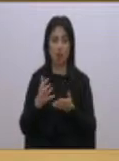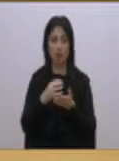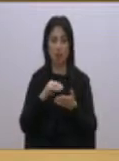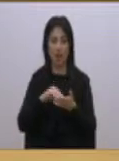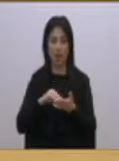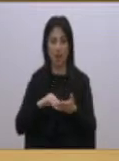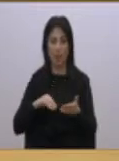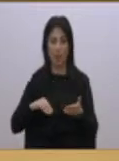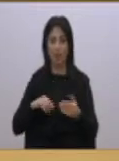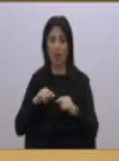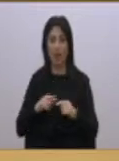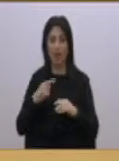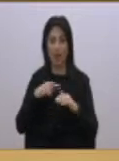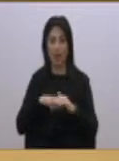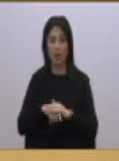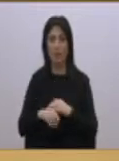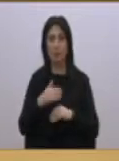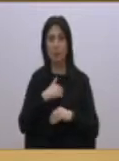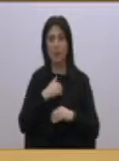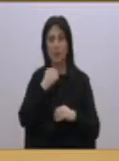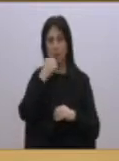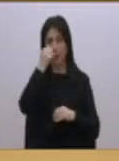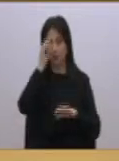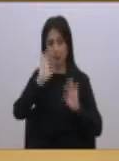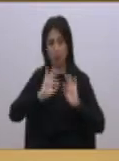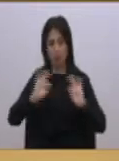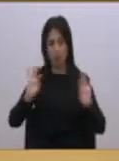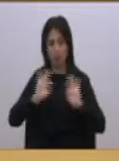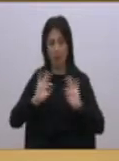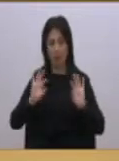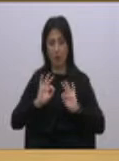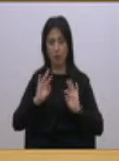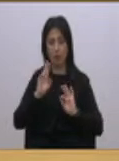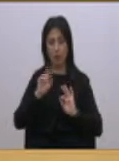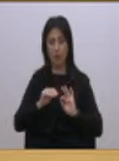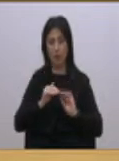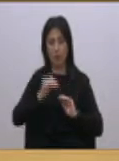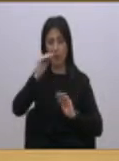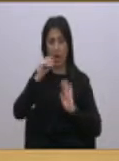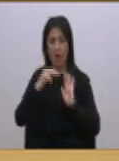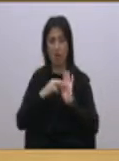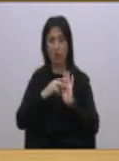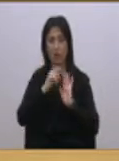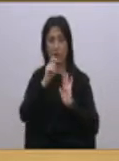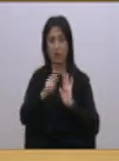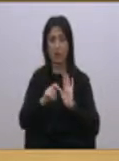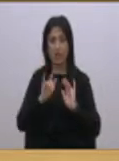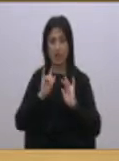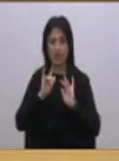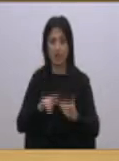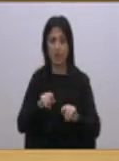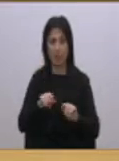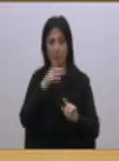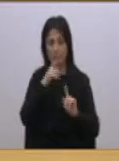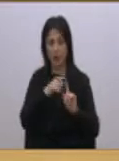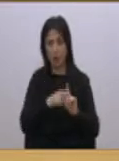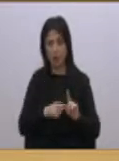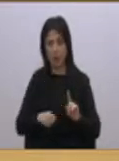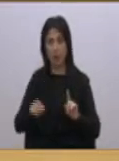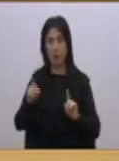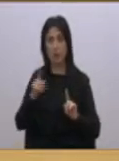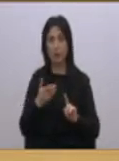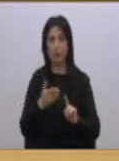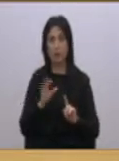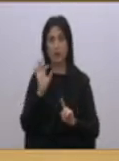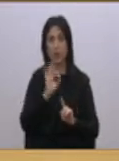თავმოყრისთვის. აქედან გამომდინარე, მინდა მადლიერება გამოხატო და მაღალი შეფასება მივცე საქმიანობას ამ პერიოდის განმავლობაში,